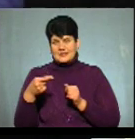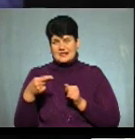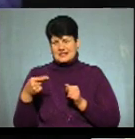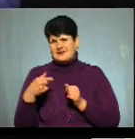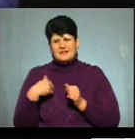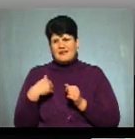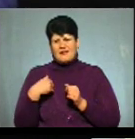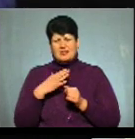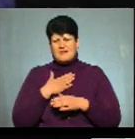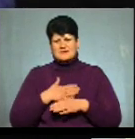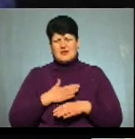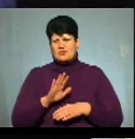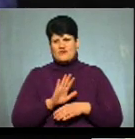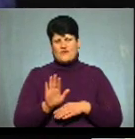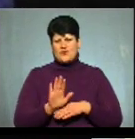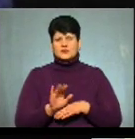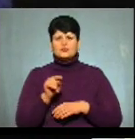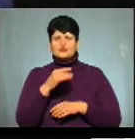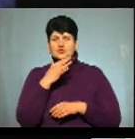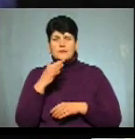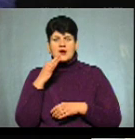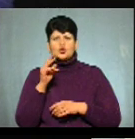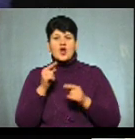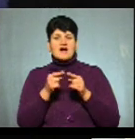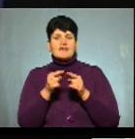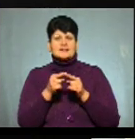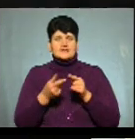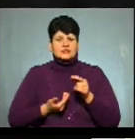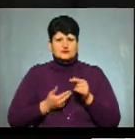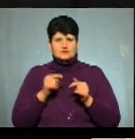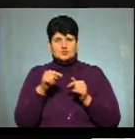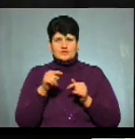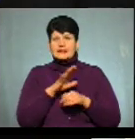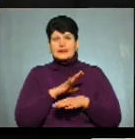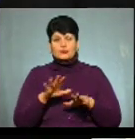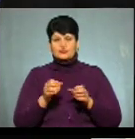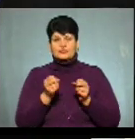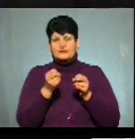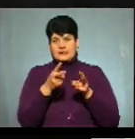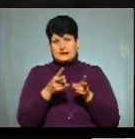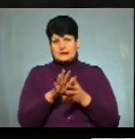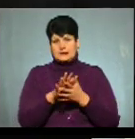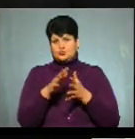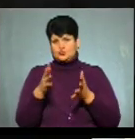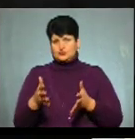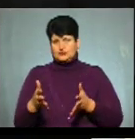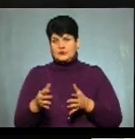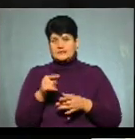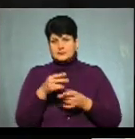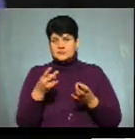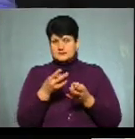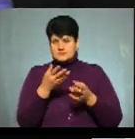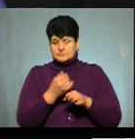дуже з тим задоволена, тому що багато квартирантів є. Вони не будуть виносили мусор там, де